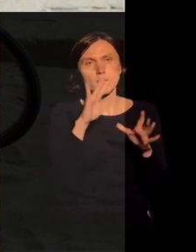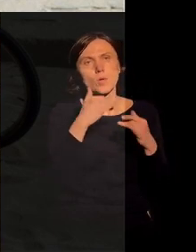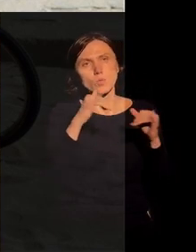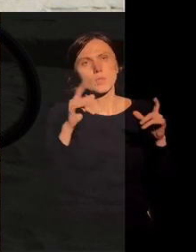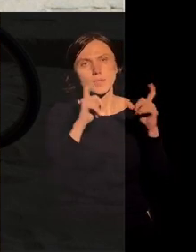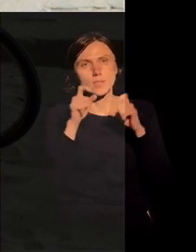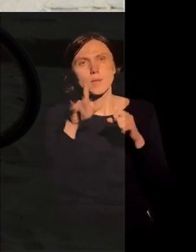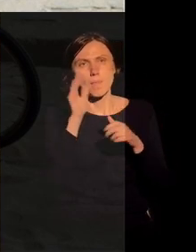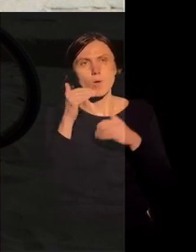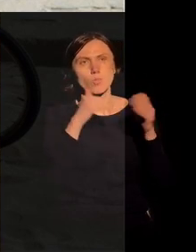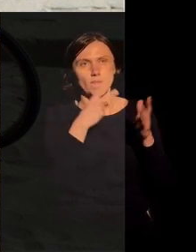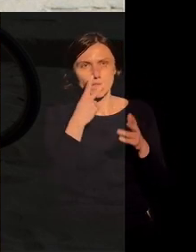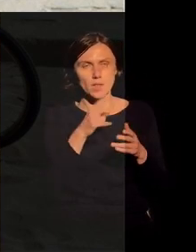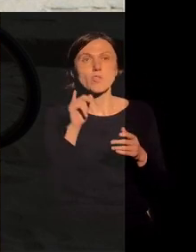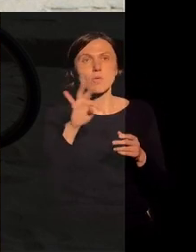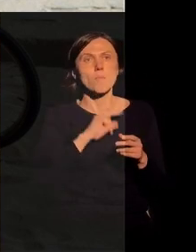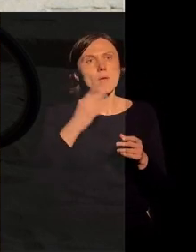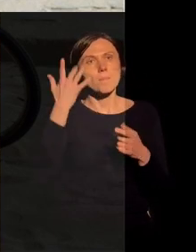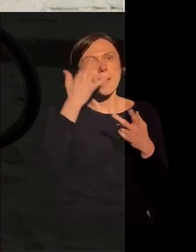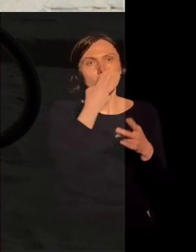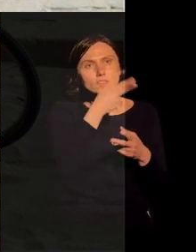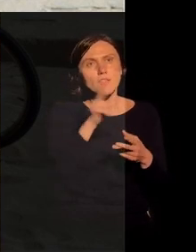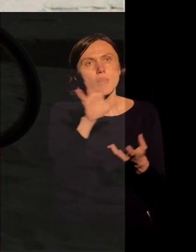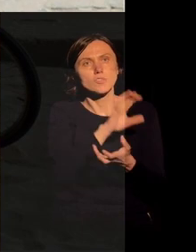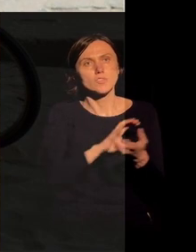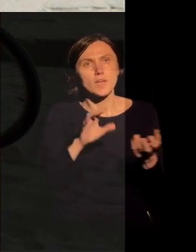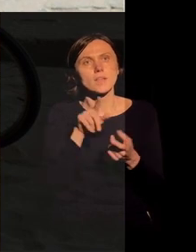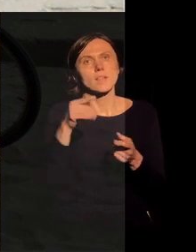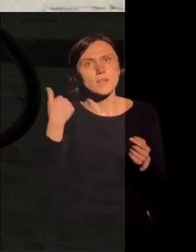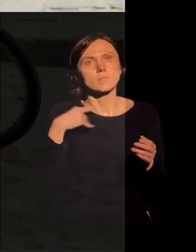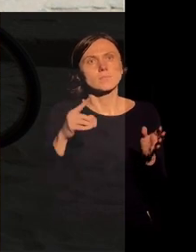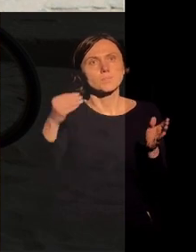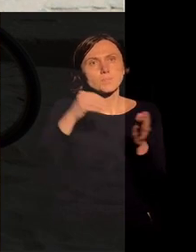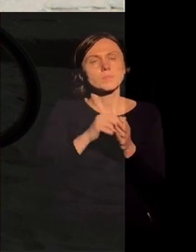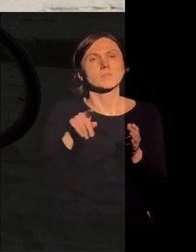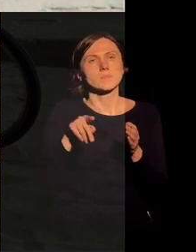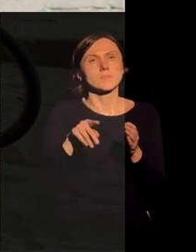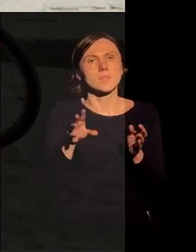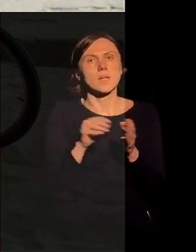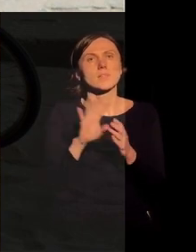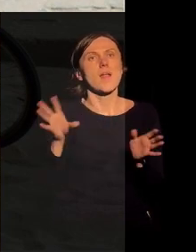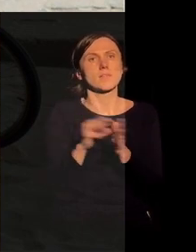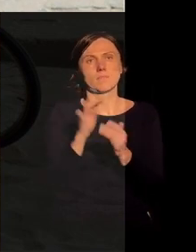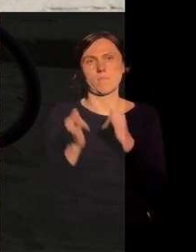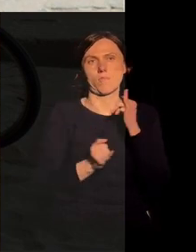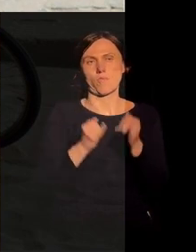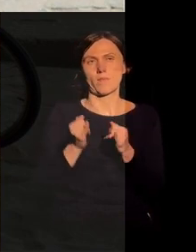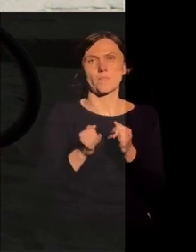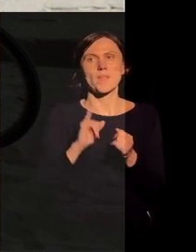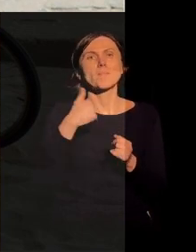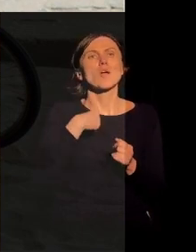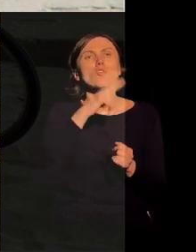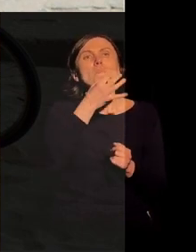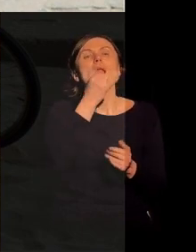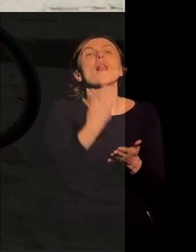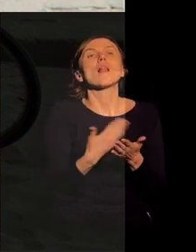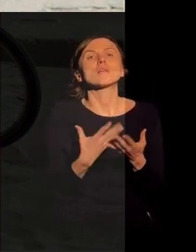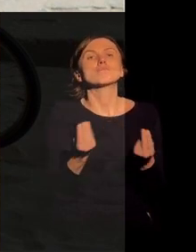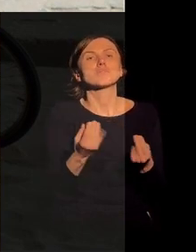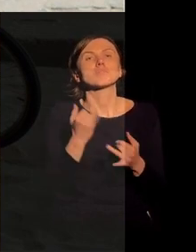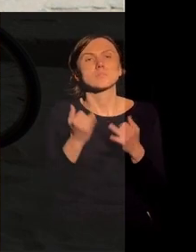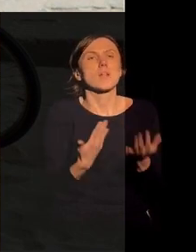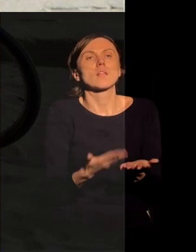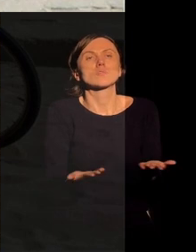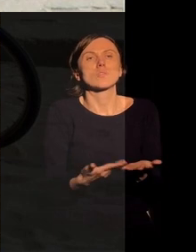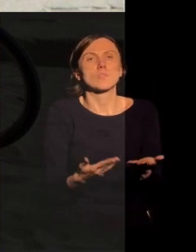pokazywał. No i to marzenie zwiedzania świata było też nieodłącznie związane z rowerem. Jak mnie ktoś pyta, dlaczego rower, to